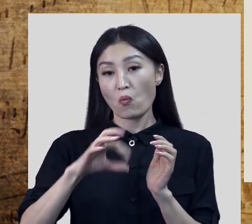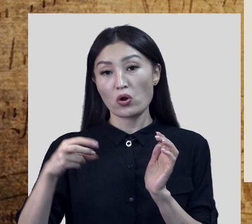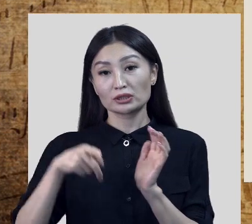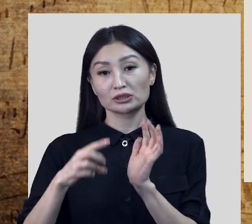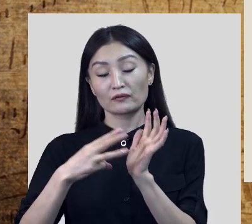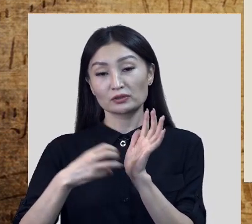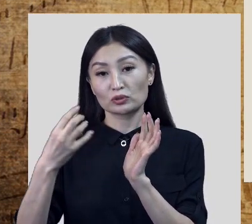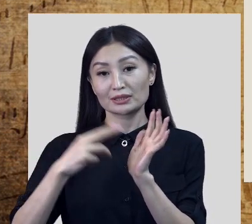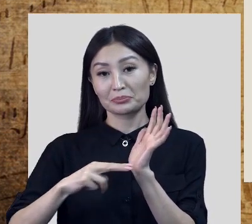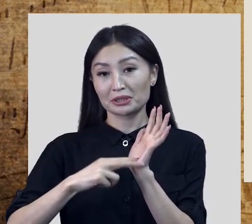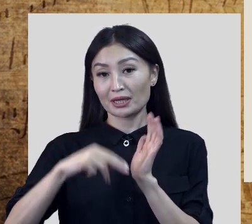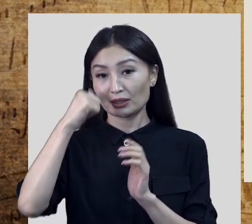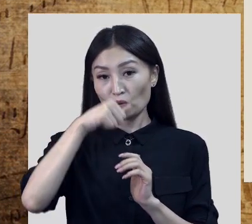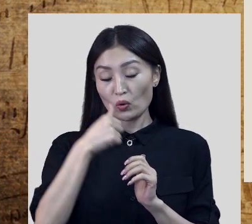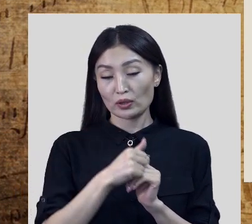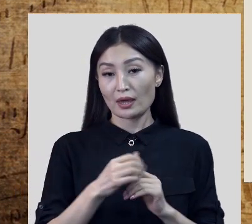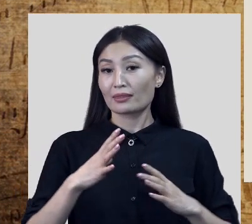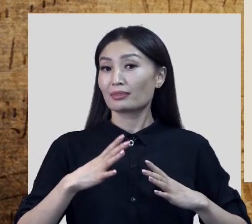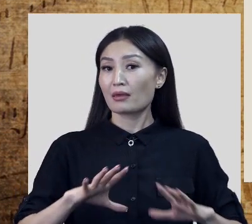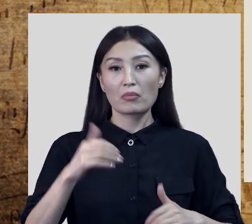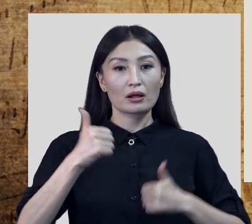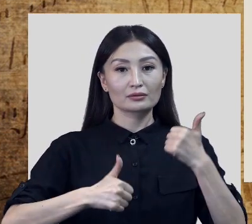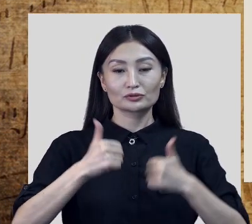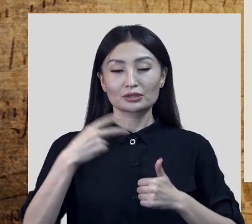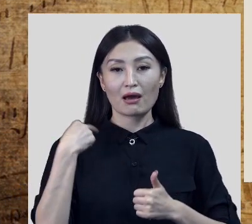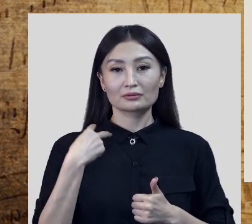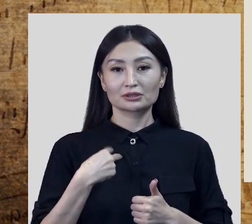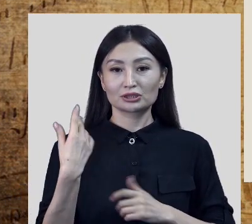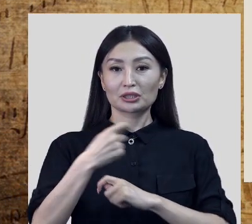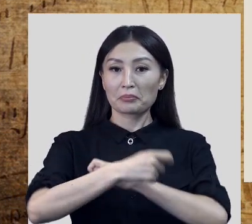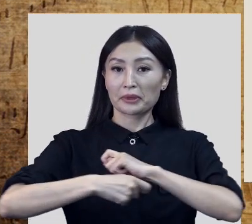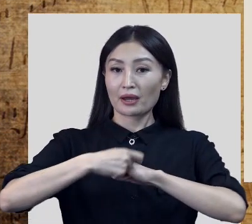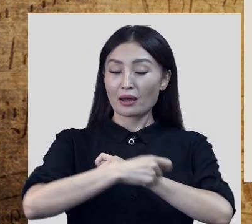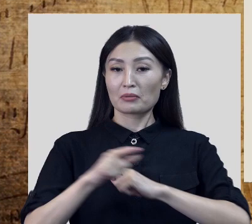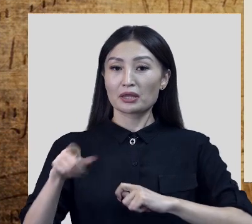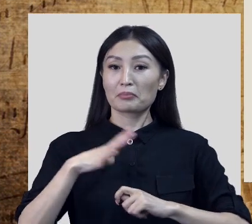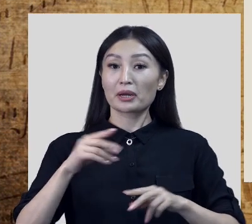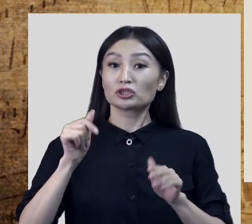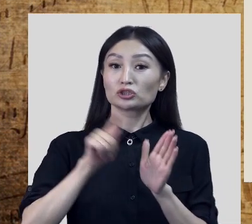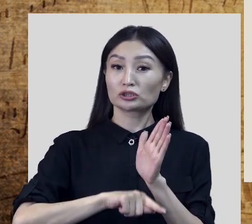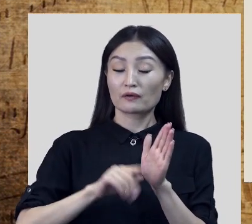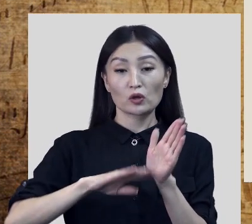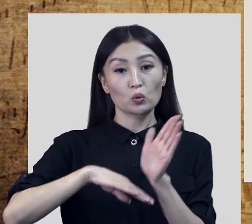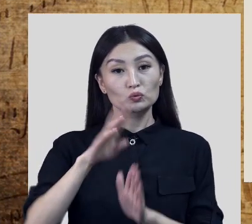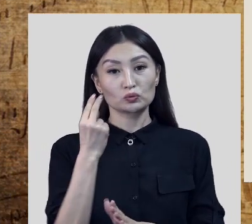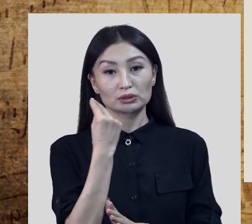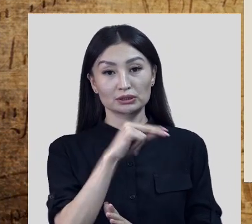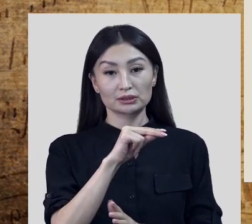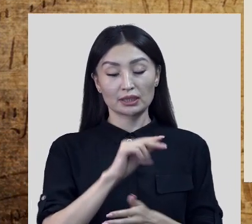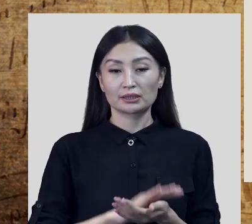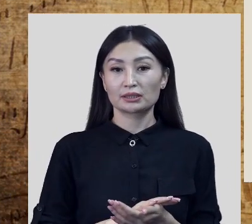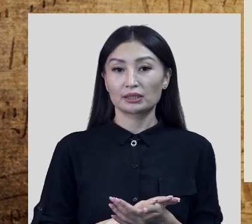1870 а ты годы не было конкуренции английским тканям так как они были дешевле и лучше изделий из других